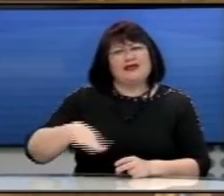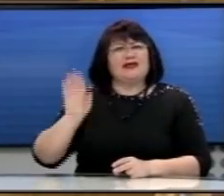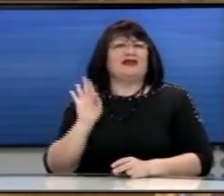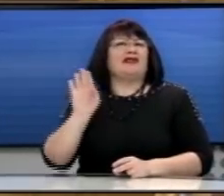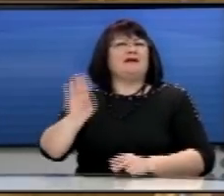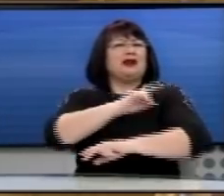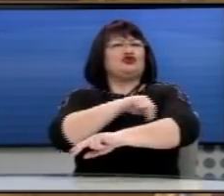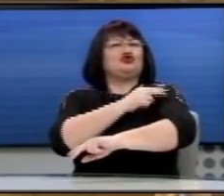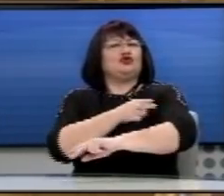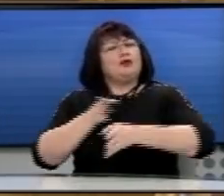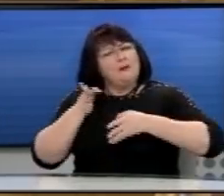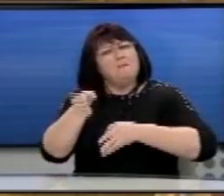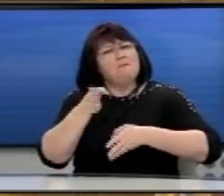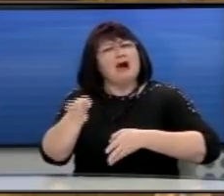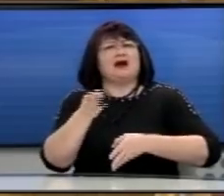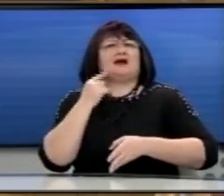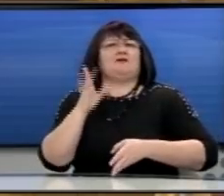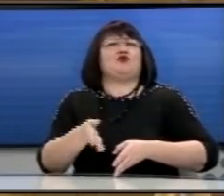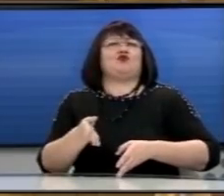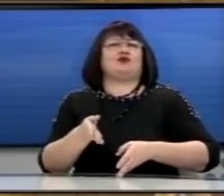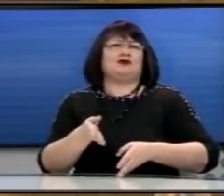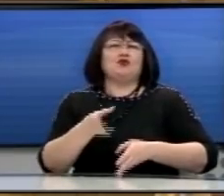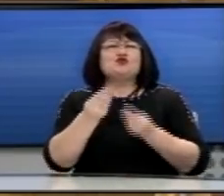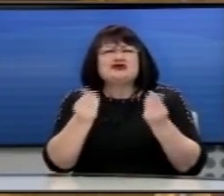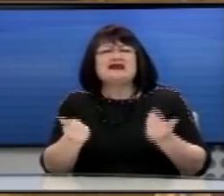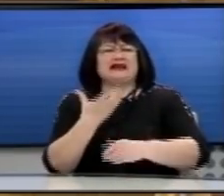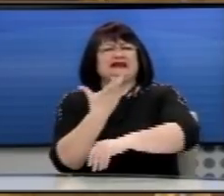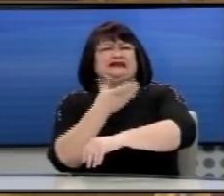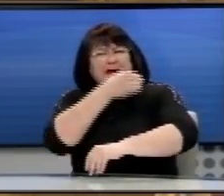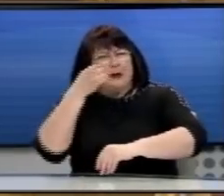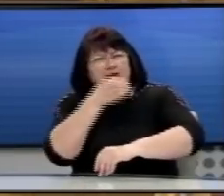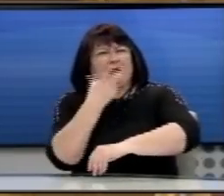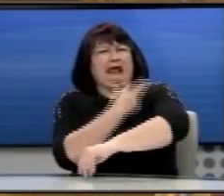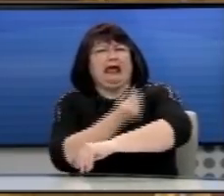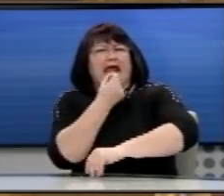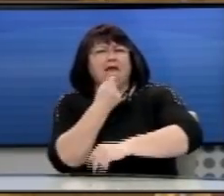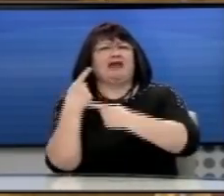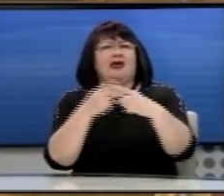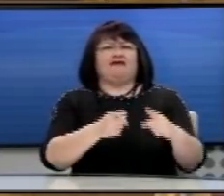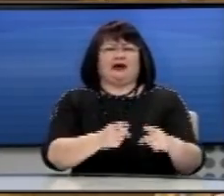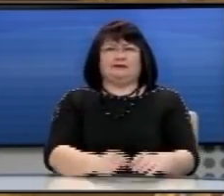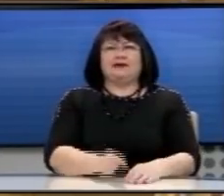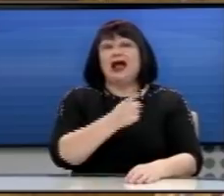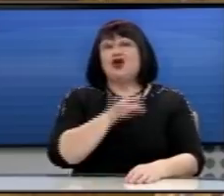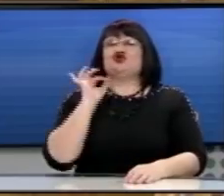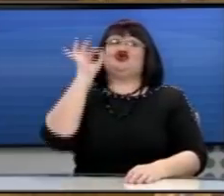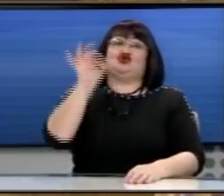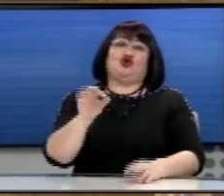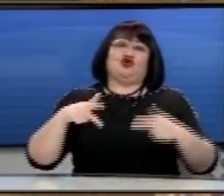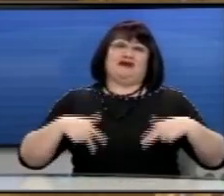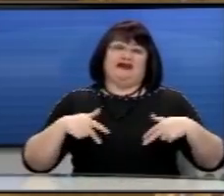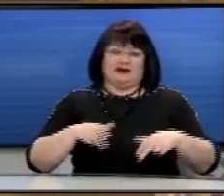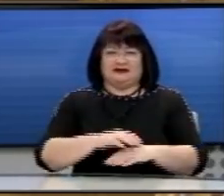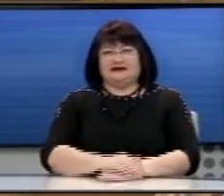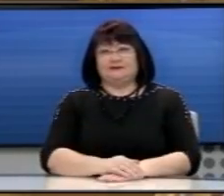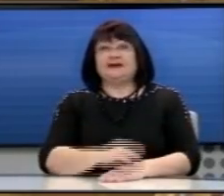γυτνιάζει με νοσοκομεία. Είναι φανερό ότι άλλη στόχευση έχουν οι σχεδιασμοί σας. Όσο για εσάς,